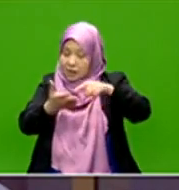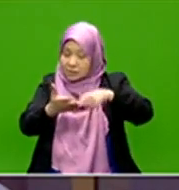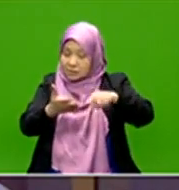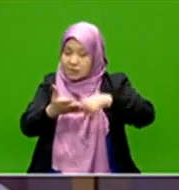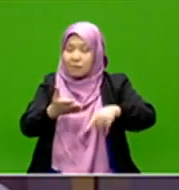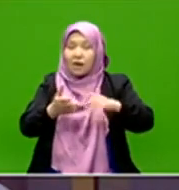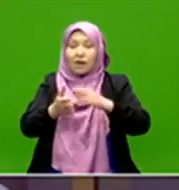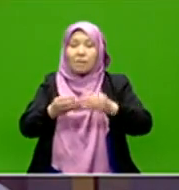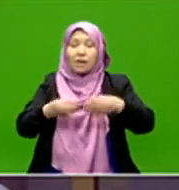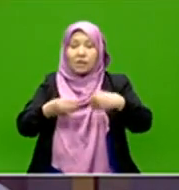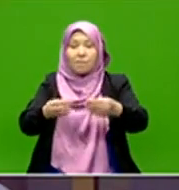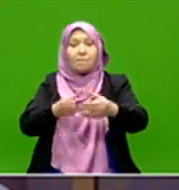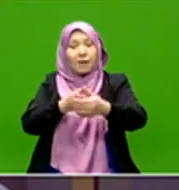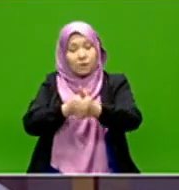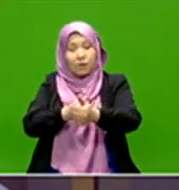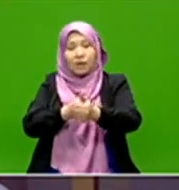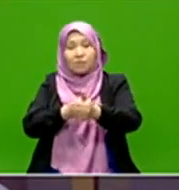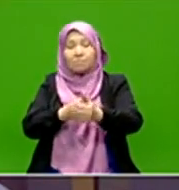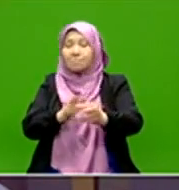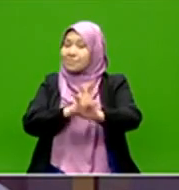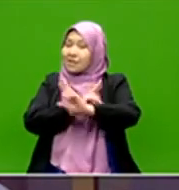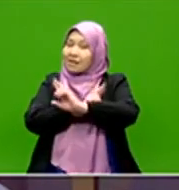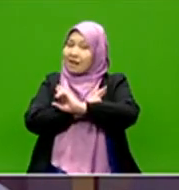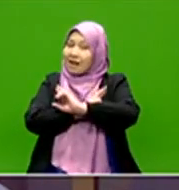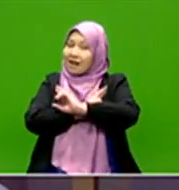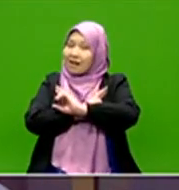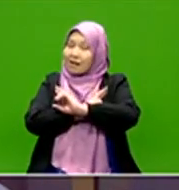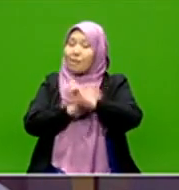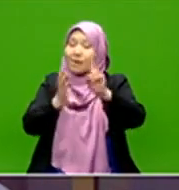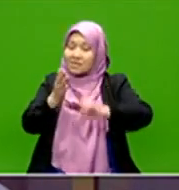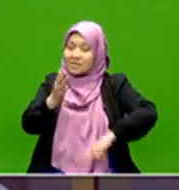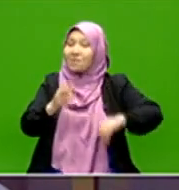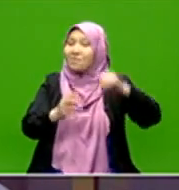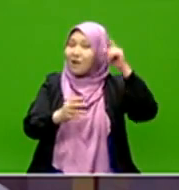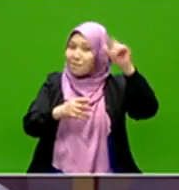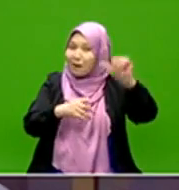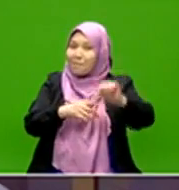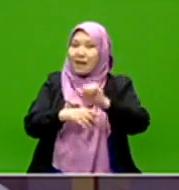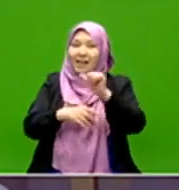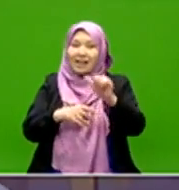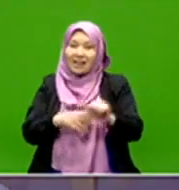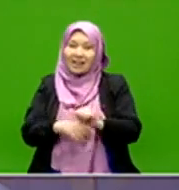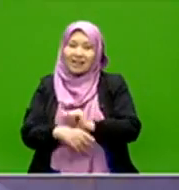panduan Al-Quran, masyair. Kita berehat sebentar, My Quran Time, baca faham amal, insya-Allah.